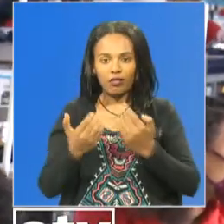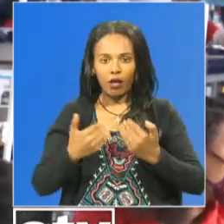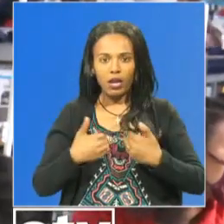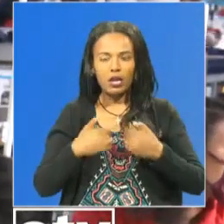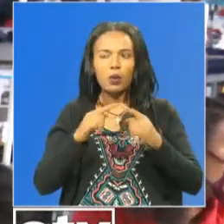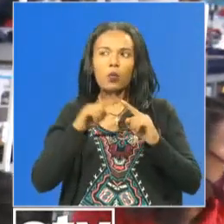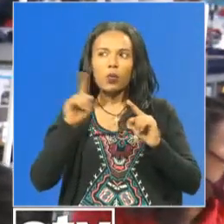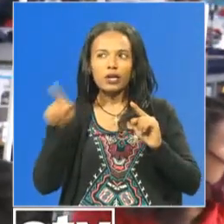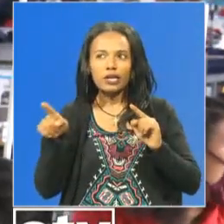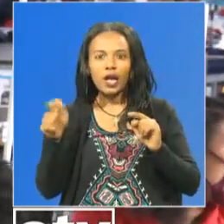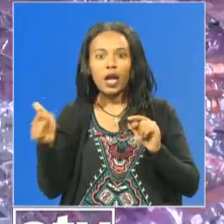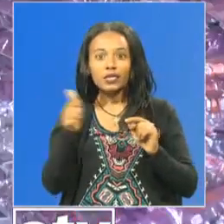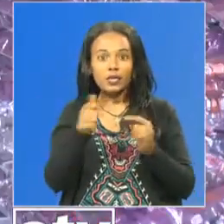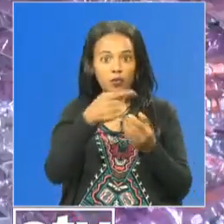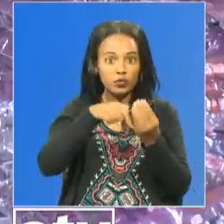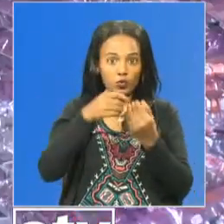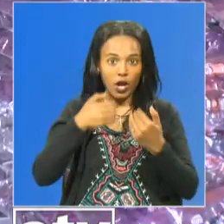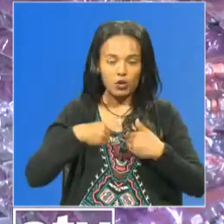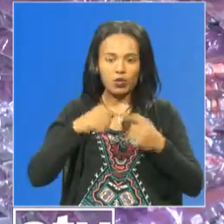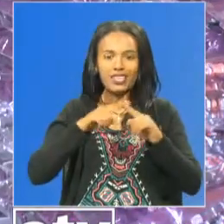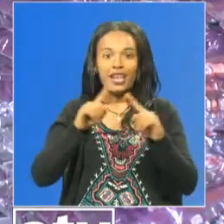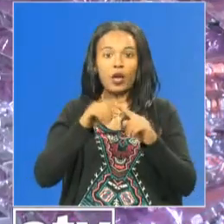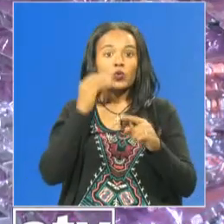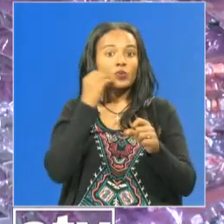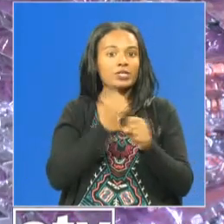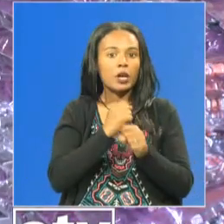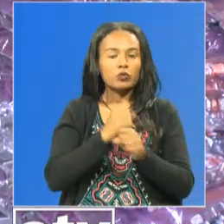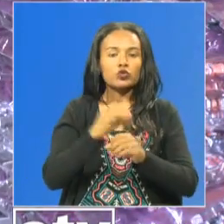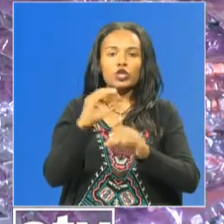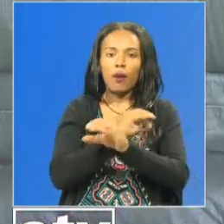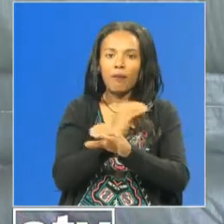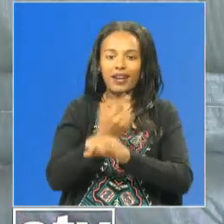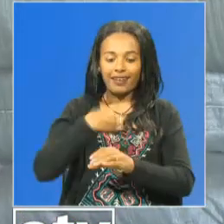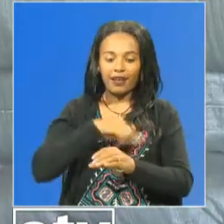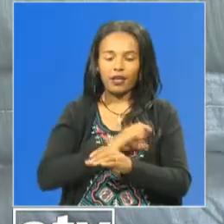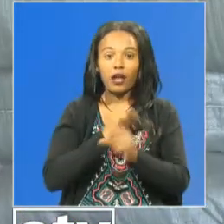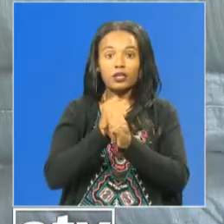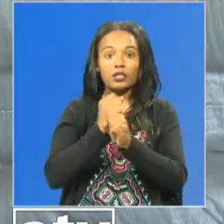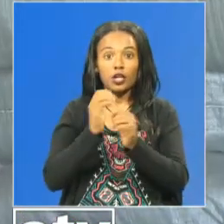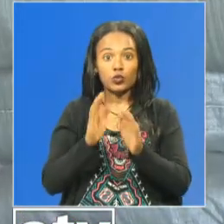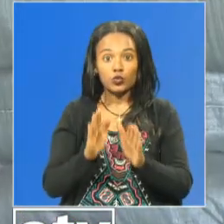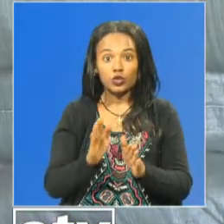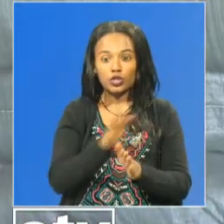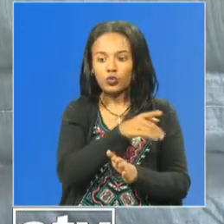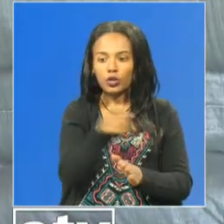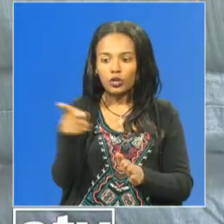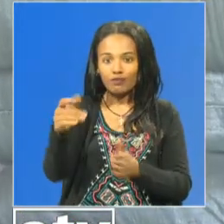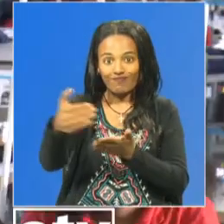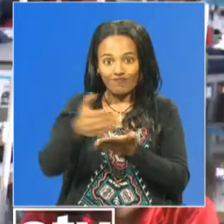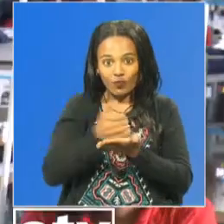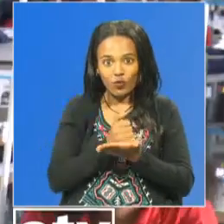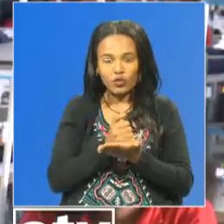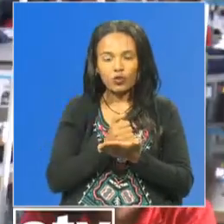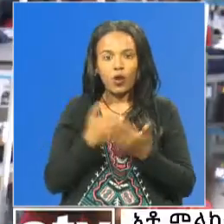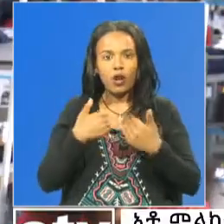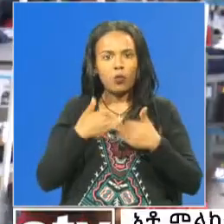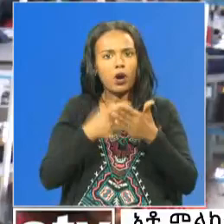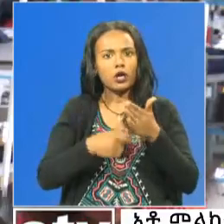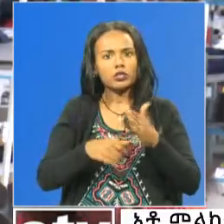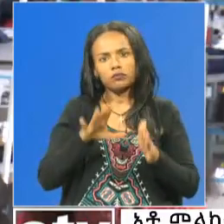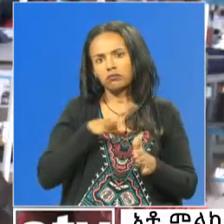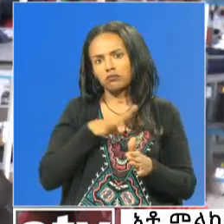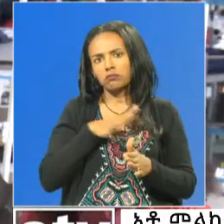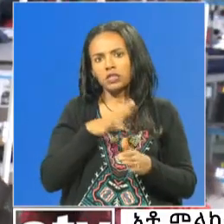ወደ አዲስ አበባ ዙሪያ ያሉ የተለያዩ መስሪያ ቤቶች፣ ካምፓኒዎች ከኛ ለሰራተኞቻቸው እየወሰዱ ያሉበት ሁኔታ አለ። ዋጋችን ኖርማሊ